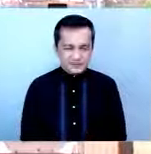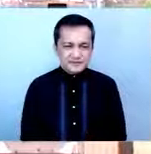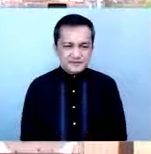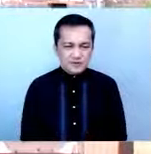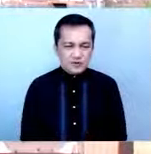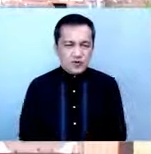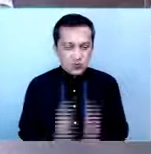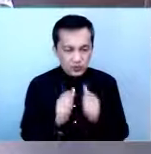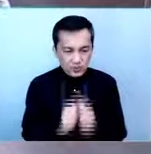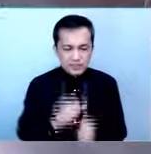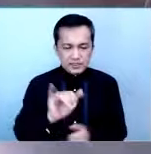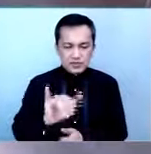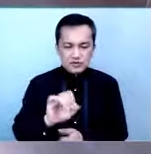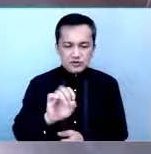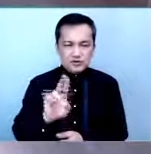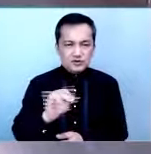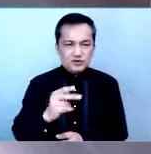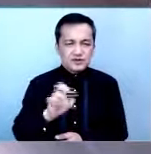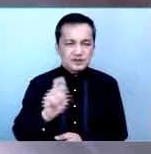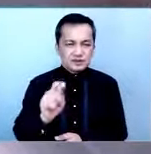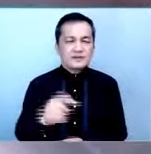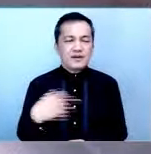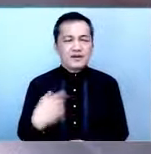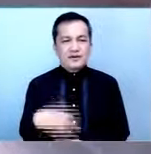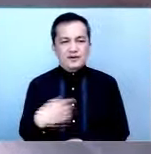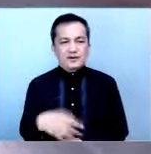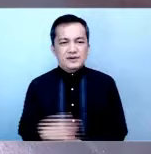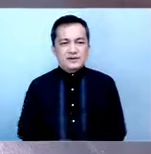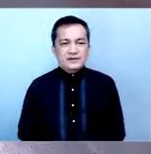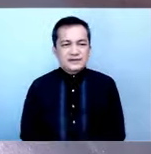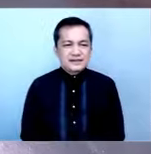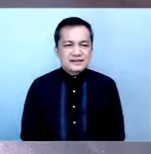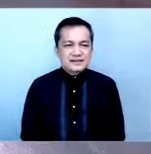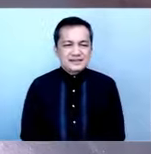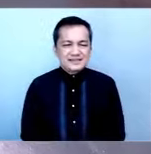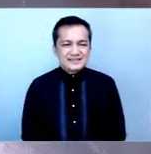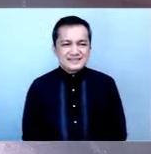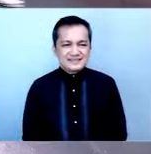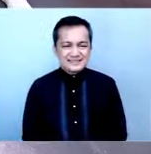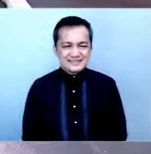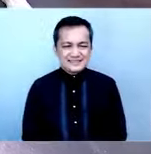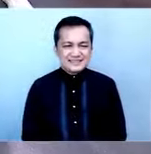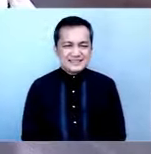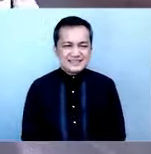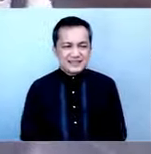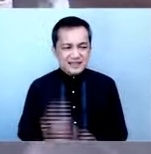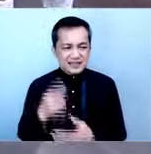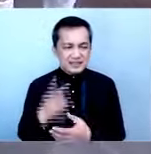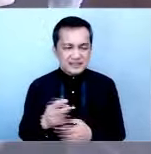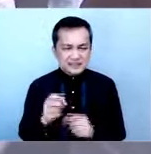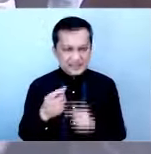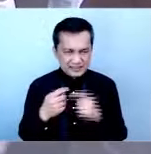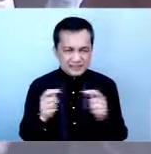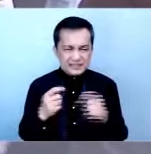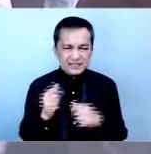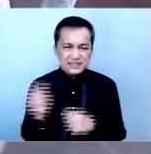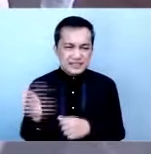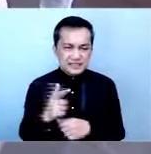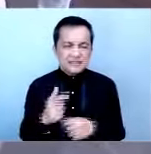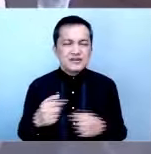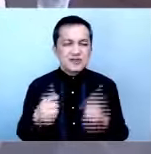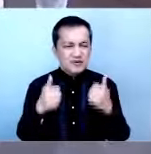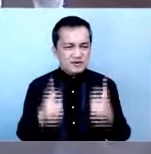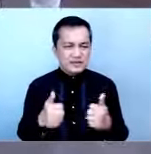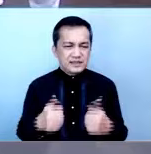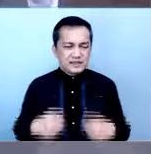ma'am. Fruit cup with yogurt. Gawa. Gawa. Alam, pwede ako kami dito. Pwede try natin lahat. Healthy pa rin. Yes,